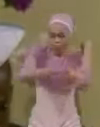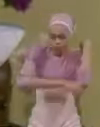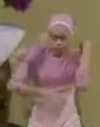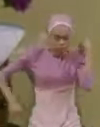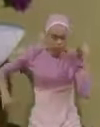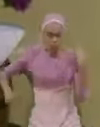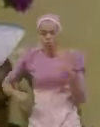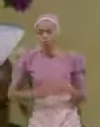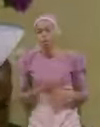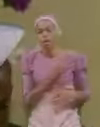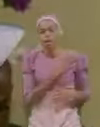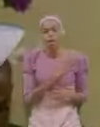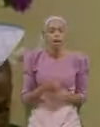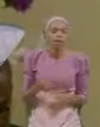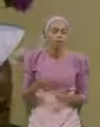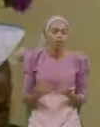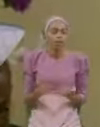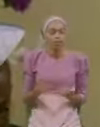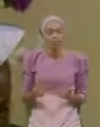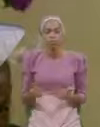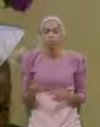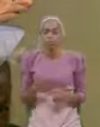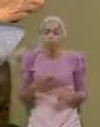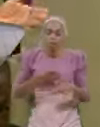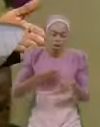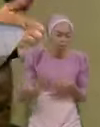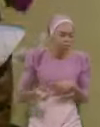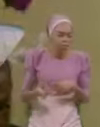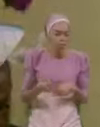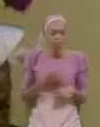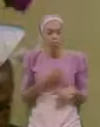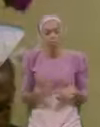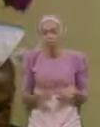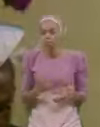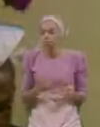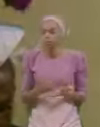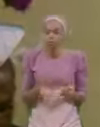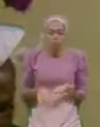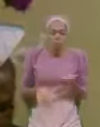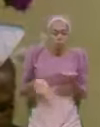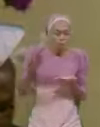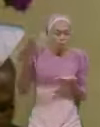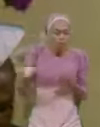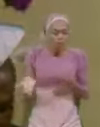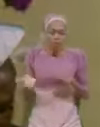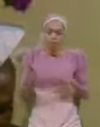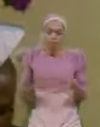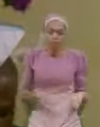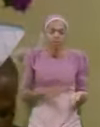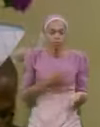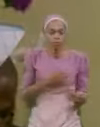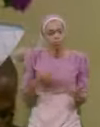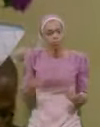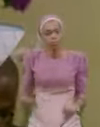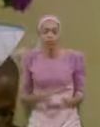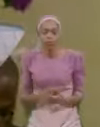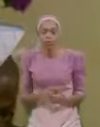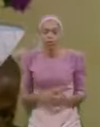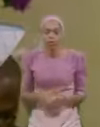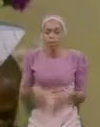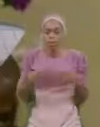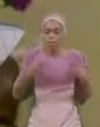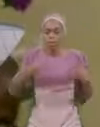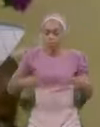à demiort peut-être cet homme peut-être était un Israélite nous avons vu le sacrificateur est passé